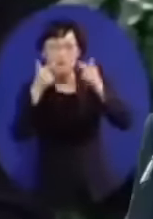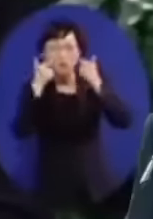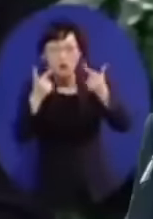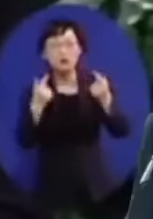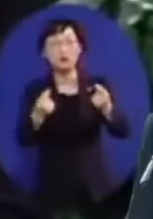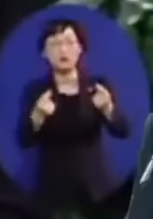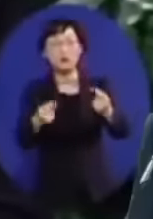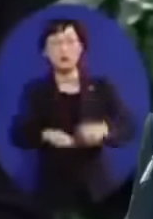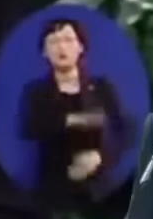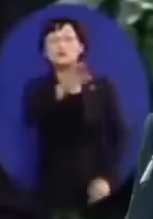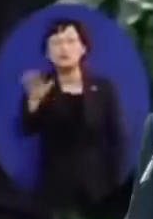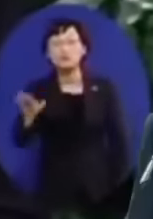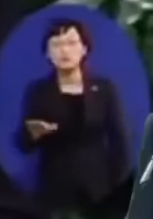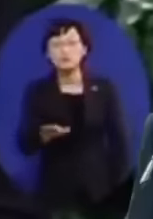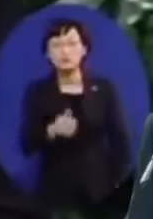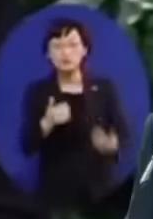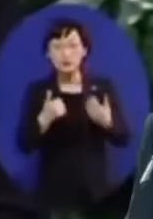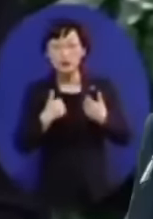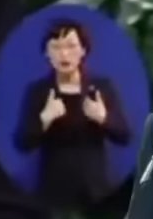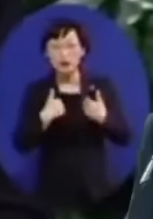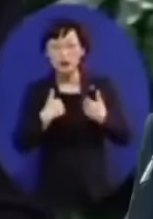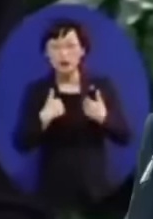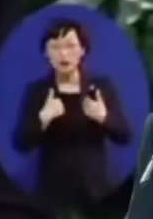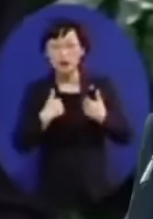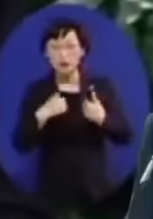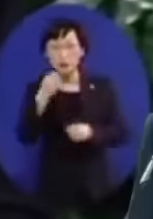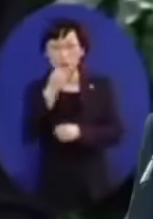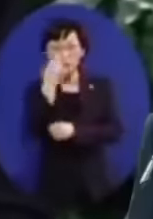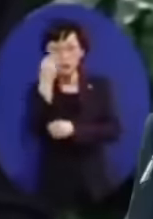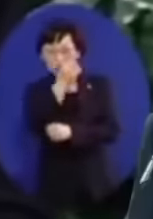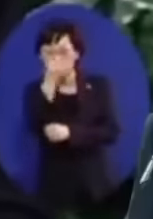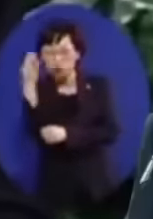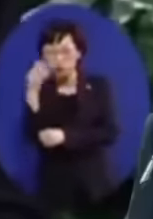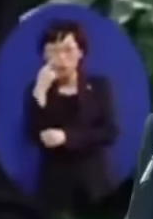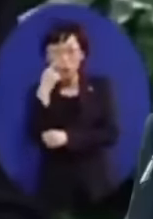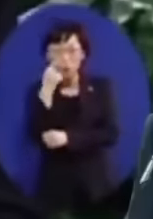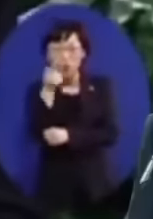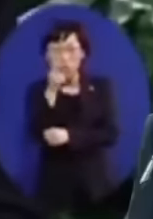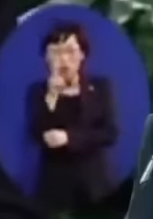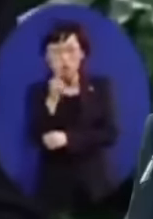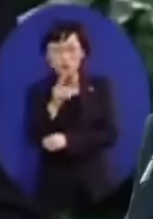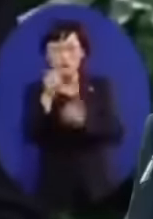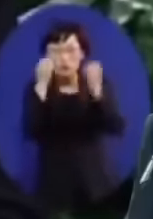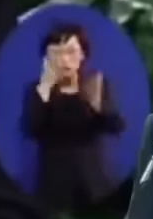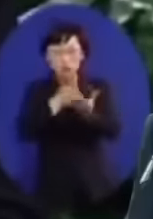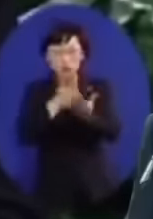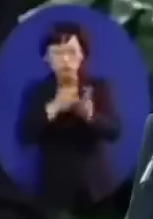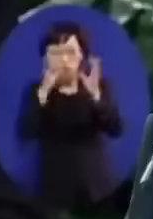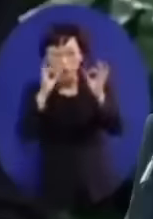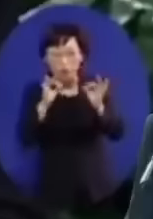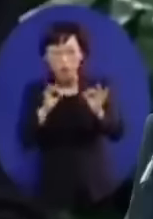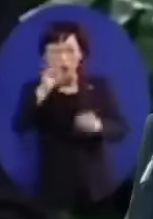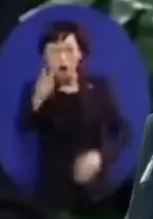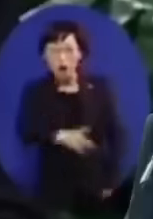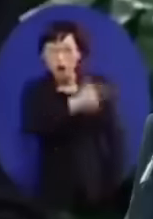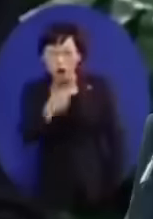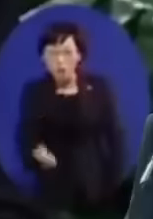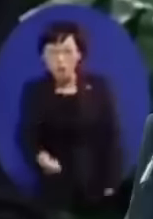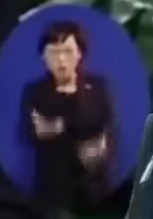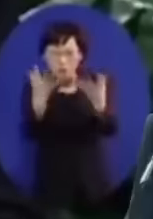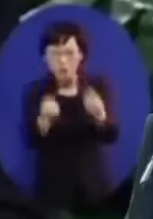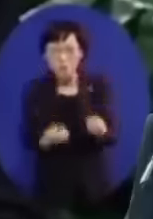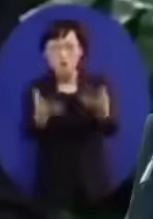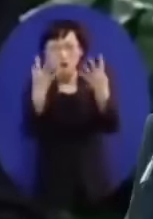우리가 신문의 뉴스, 텔레비, 라디오 뉴스를 들어보면 하루에도 어떻게